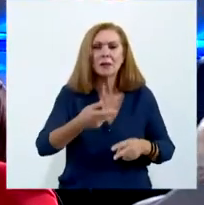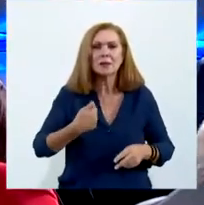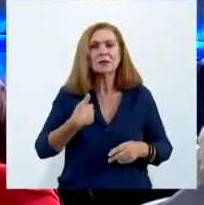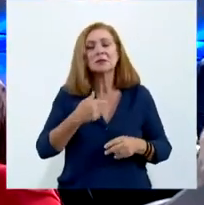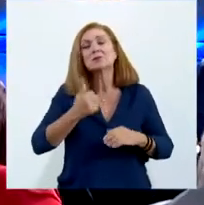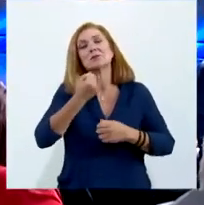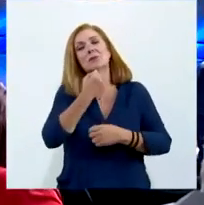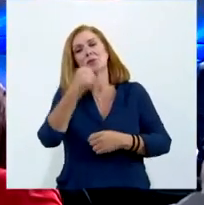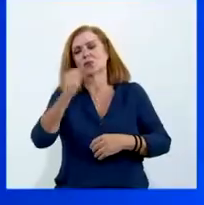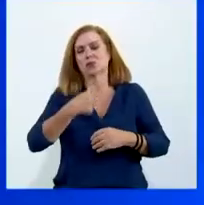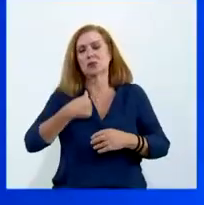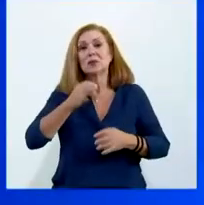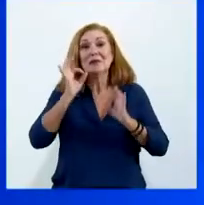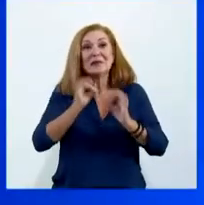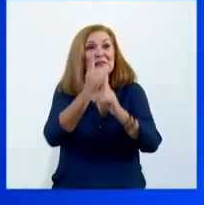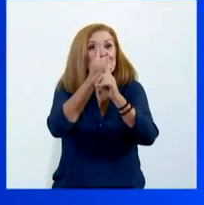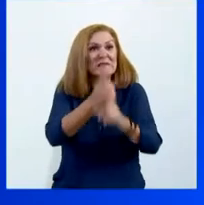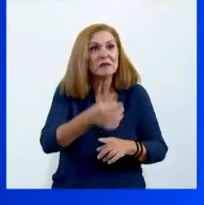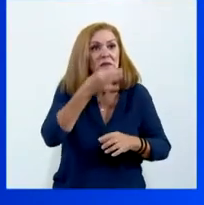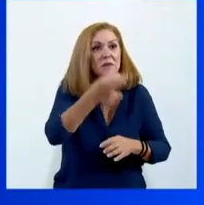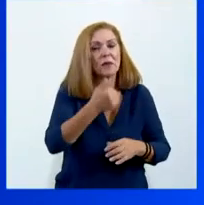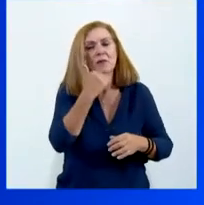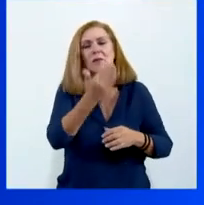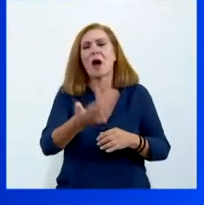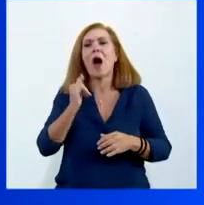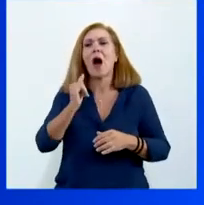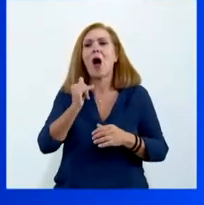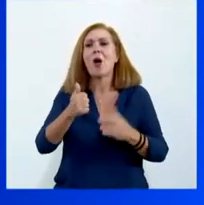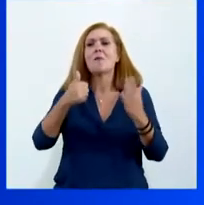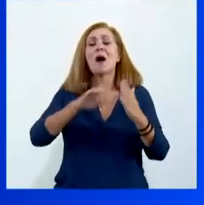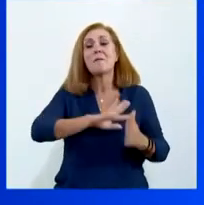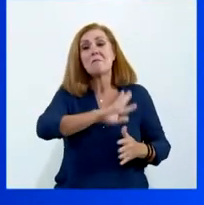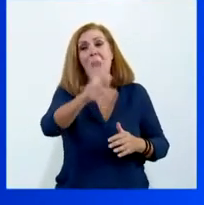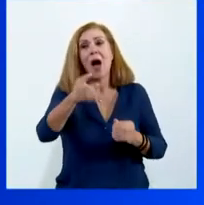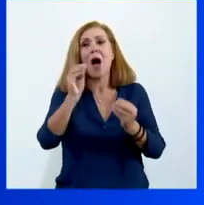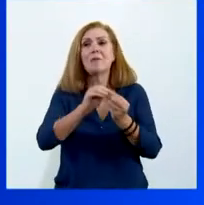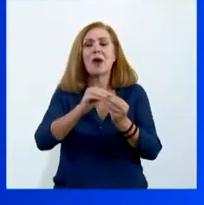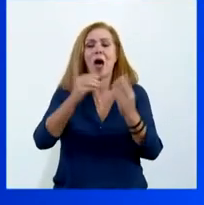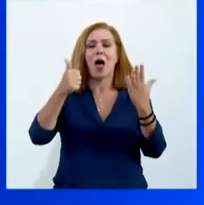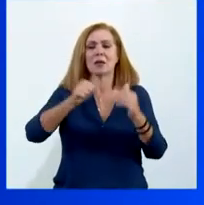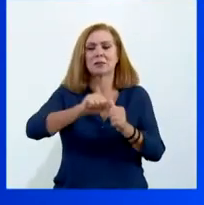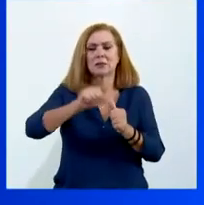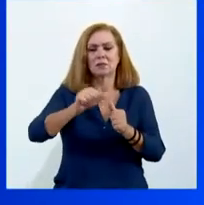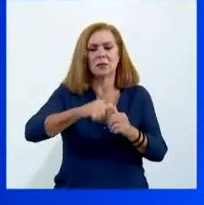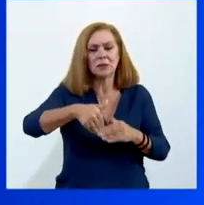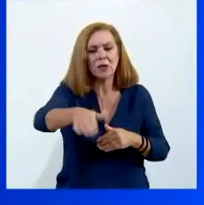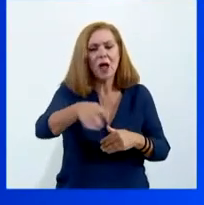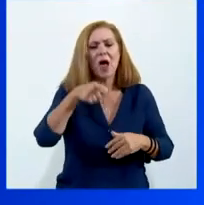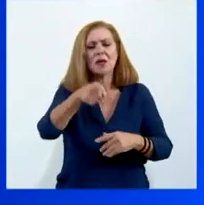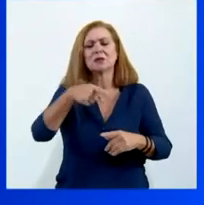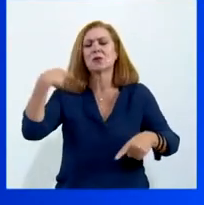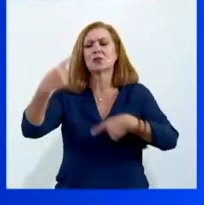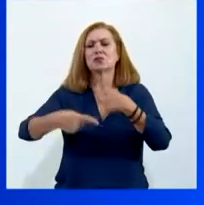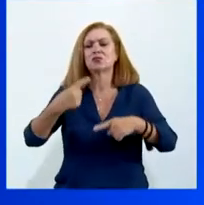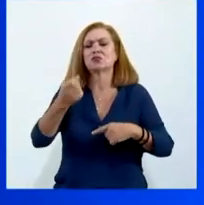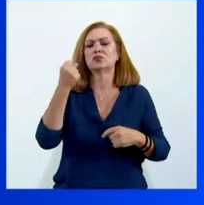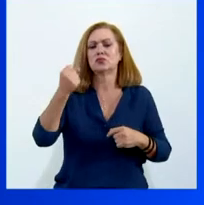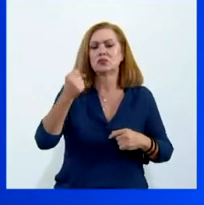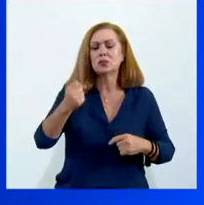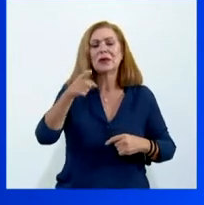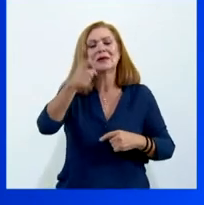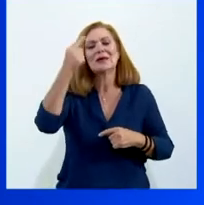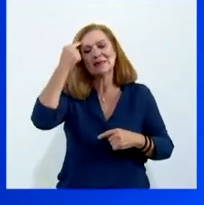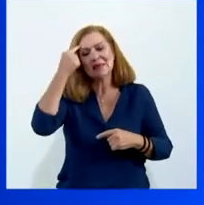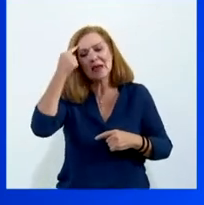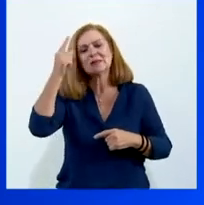έχω να σας πω κάτι περισσότερο. Εξάλλου, έχουμε ακόμα 6 μήνες μέχρι τον Απρίλιο και γνωρίζετε καλά, είστε έμπειροι στο ρεπορτάζ, την διαδικασία